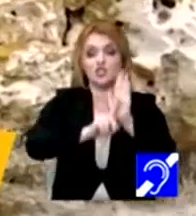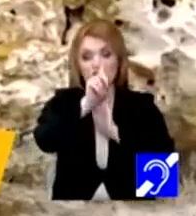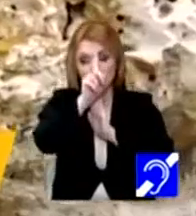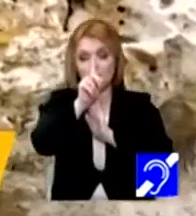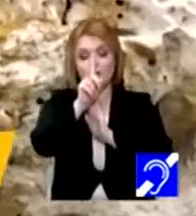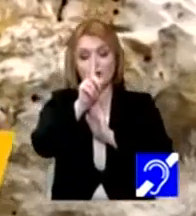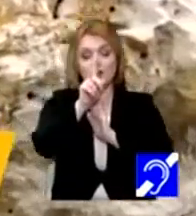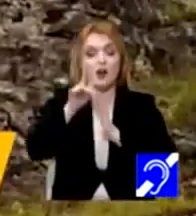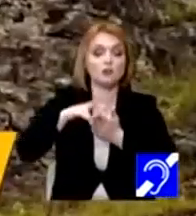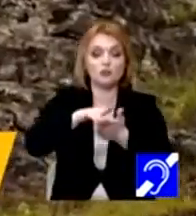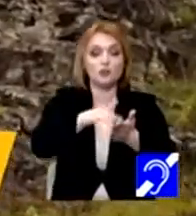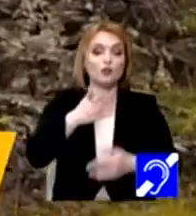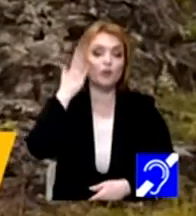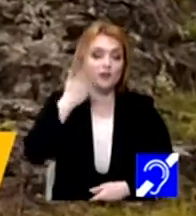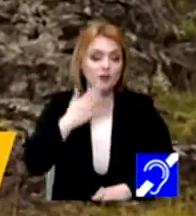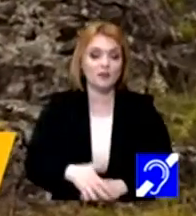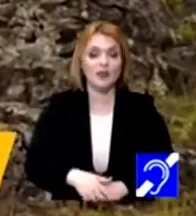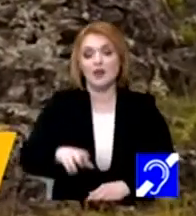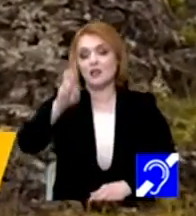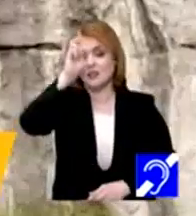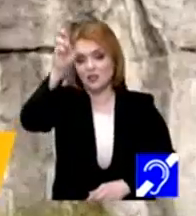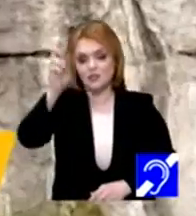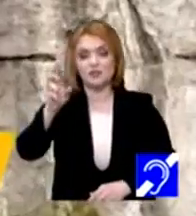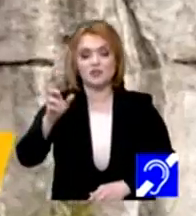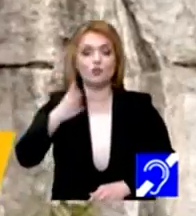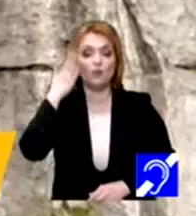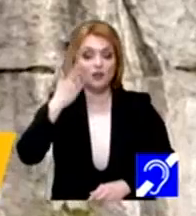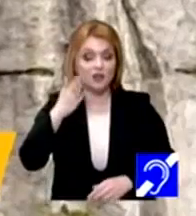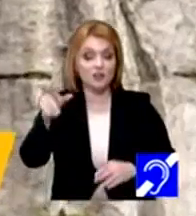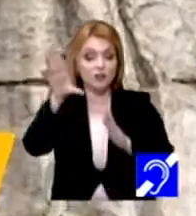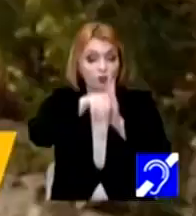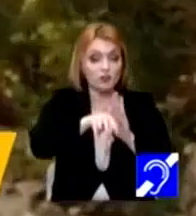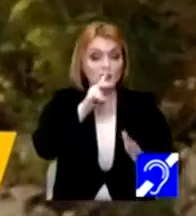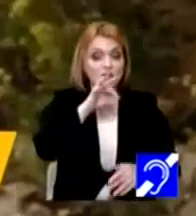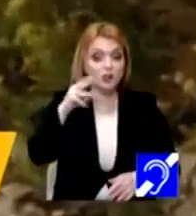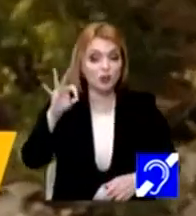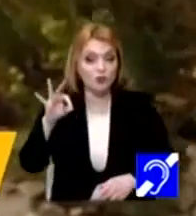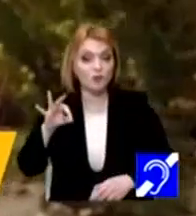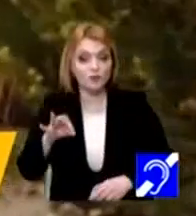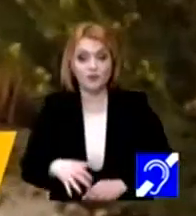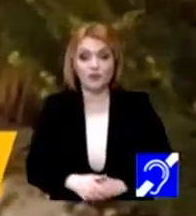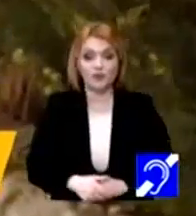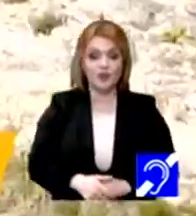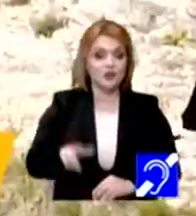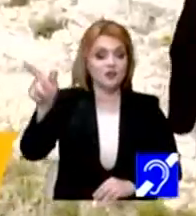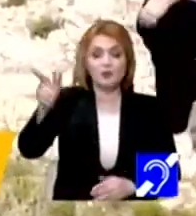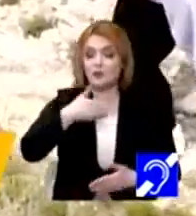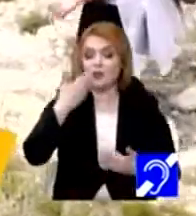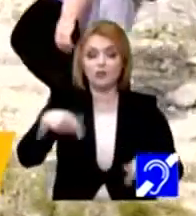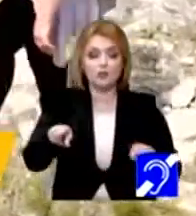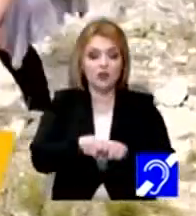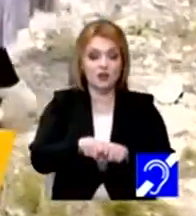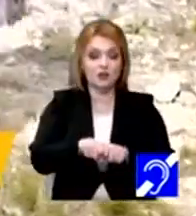siguranță, România este stat membru NATO, și acolo nu există atâta panică cât este